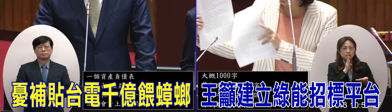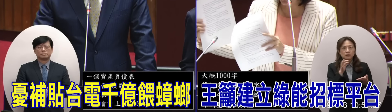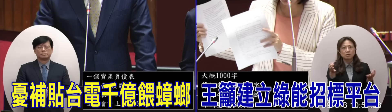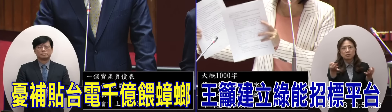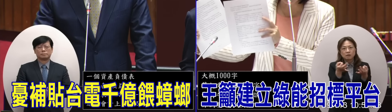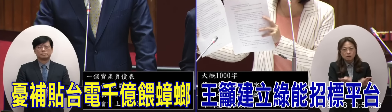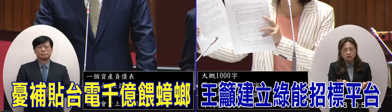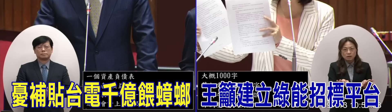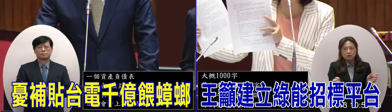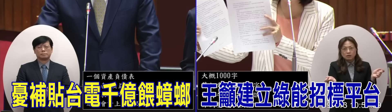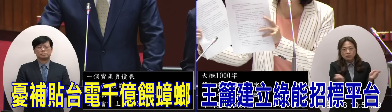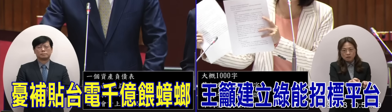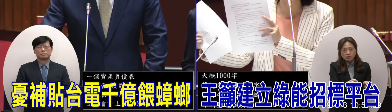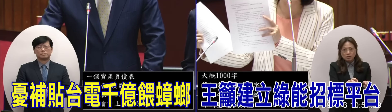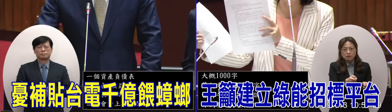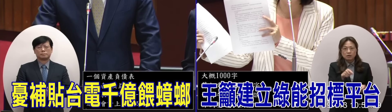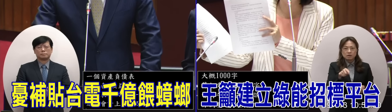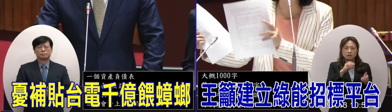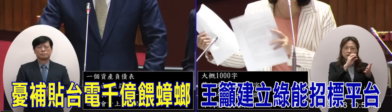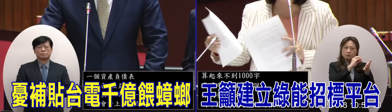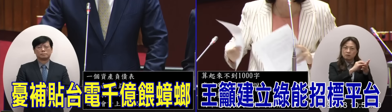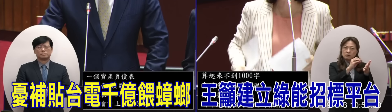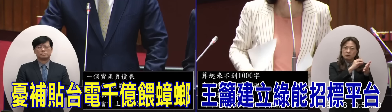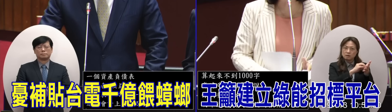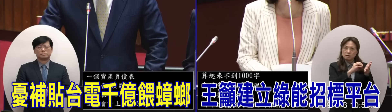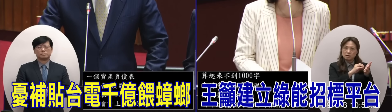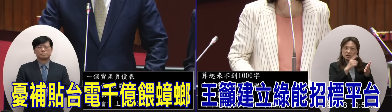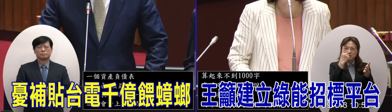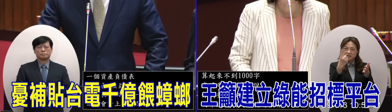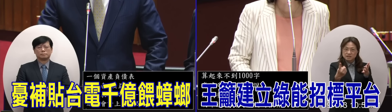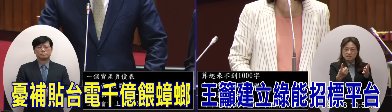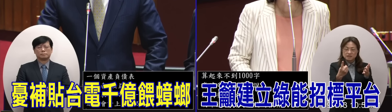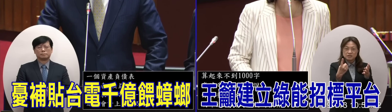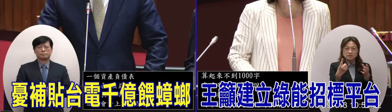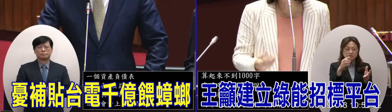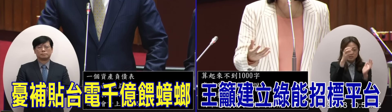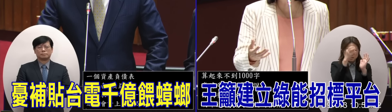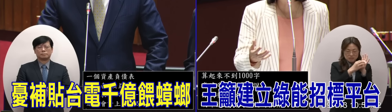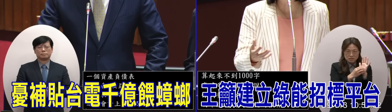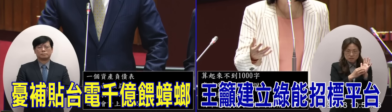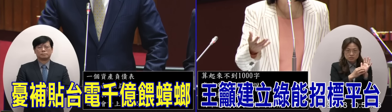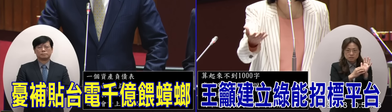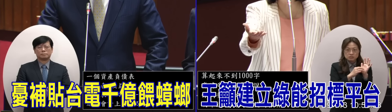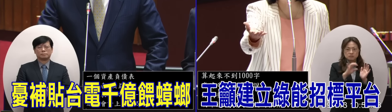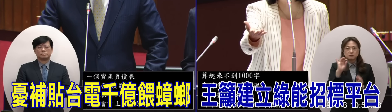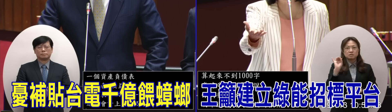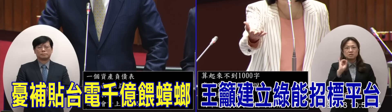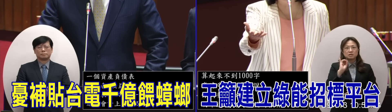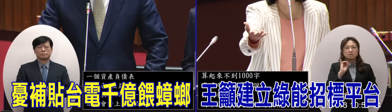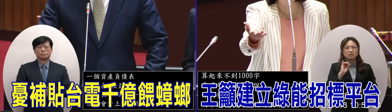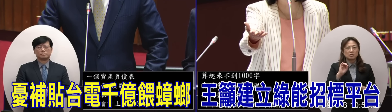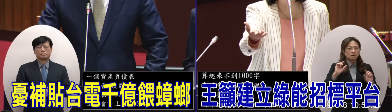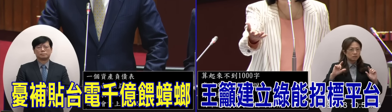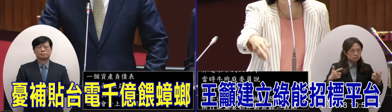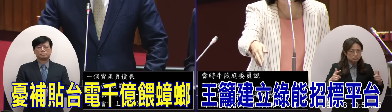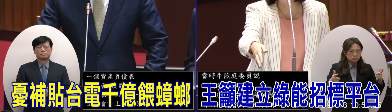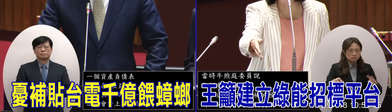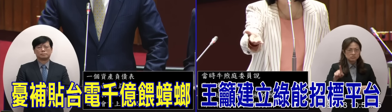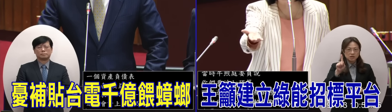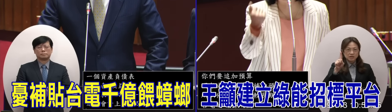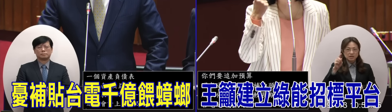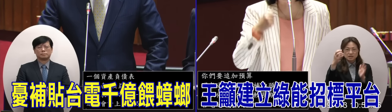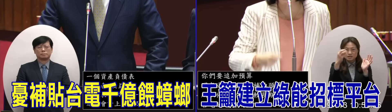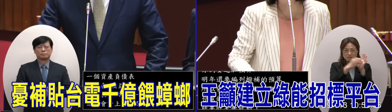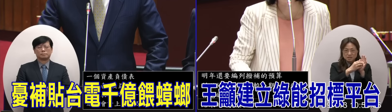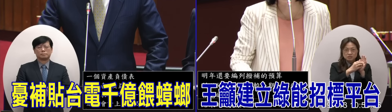我们助理说这是一字千金啊，我说哪里一字千金，一字值1亿啊，对不对？我们光是